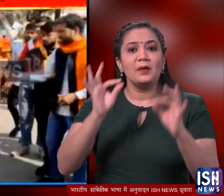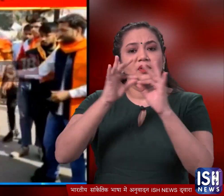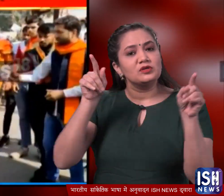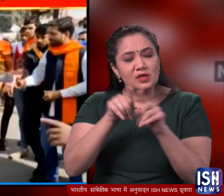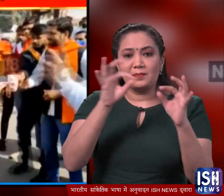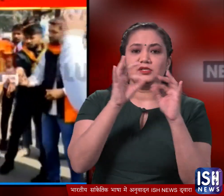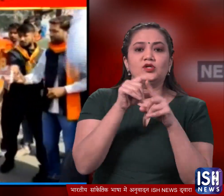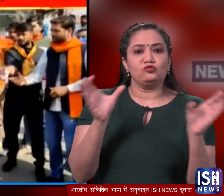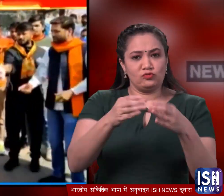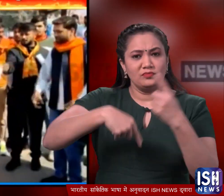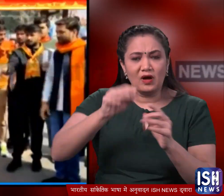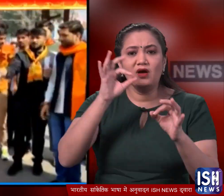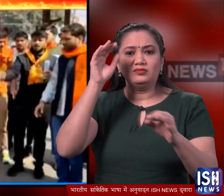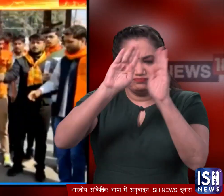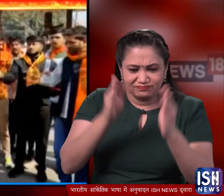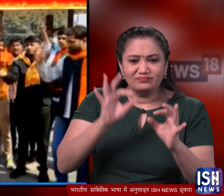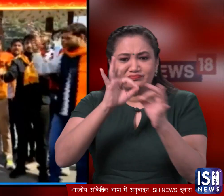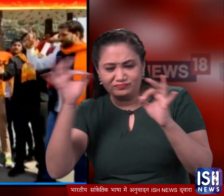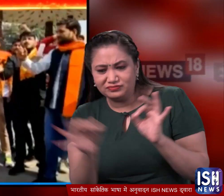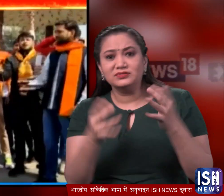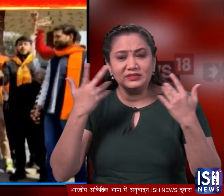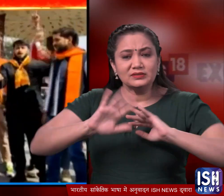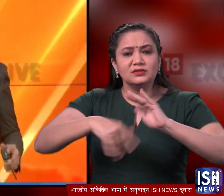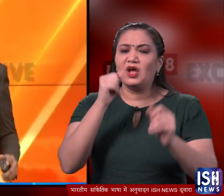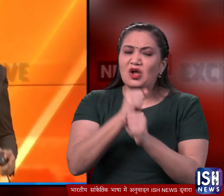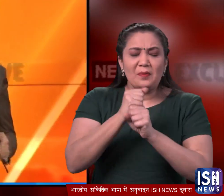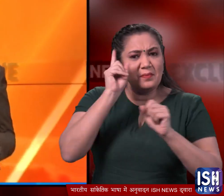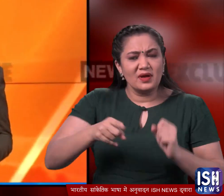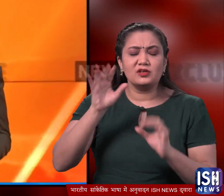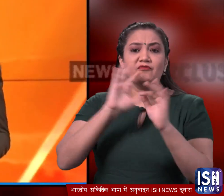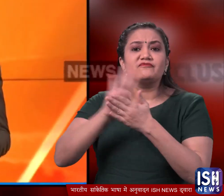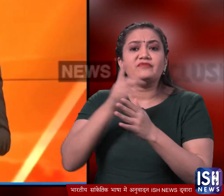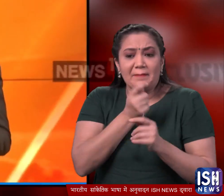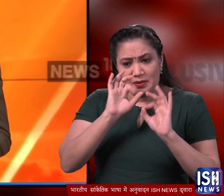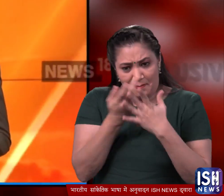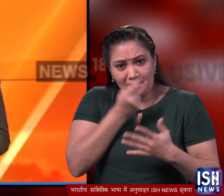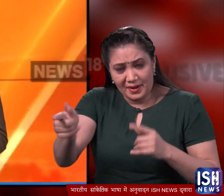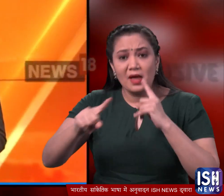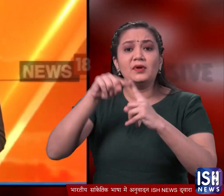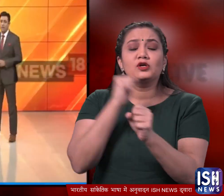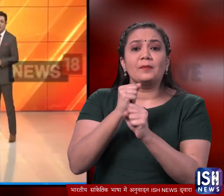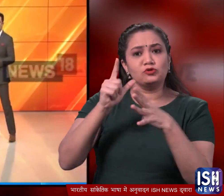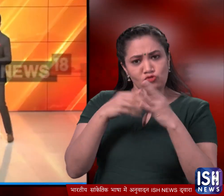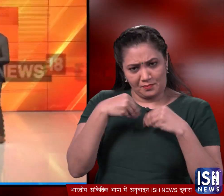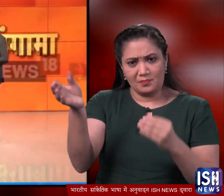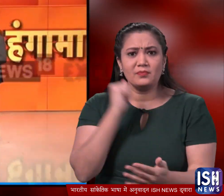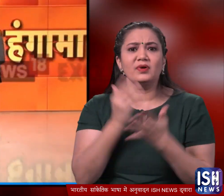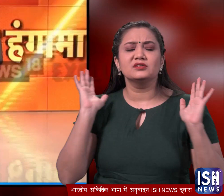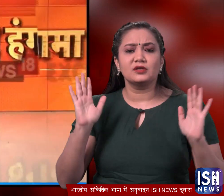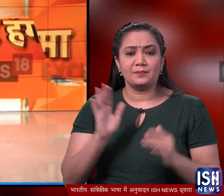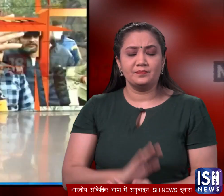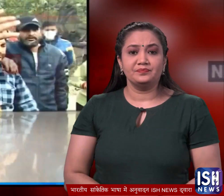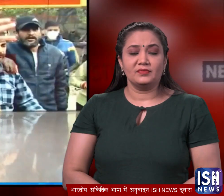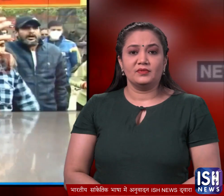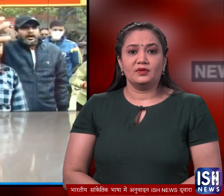बिजनौर में भी बजरंग दल के कार्यकर्ताओं ने पुतला फूंककर अपना गुस्सा दिखाया और सरकार से हर्षा के परिवार को मुआवजा और सरकारी नौकरी देने की मांग की। इस